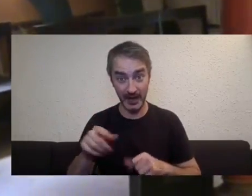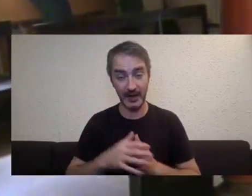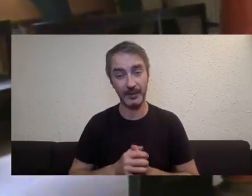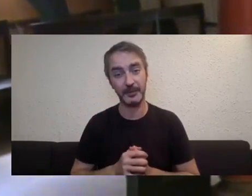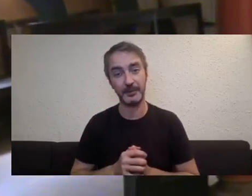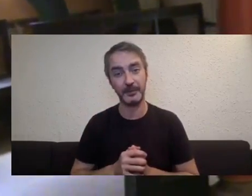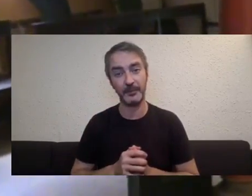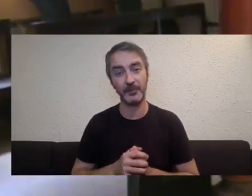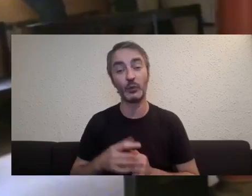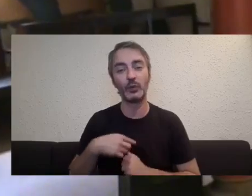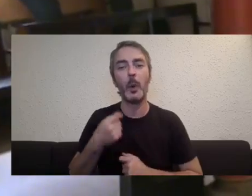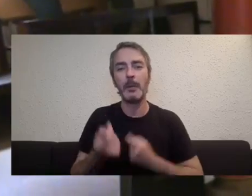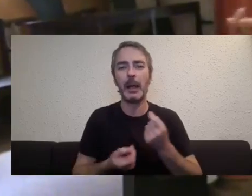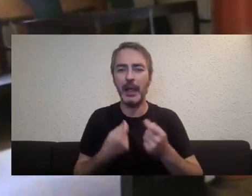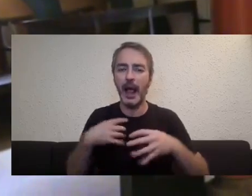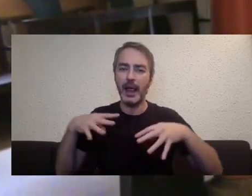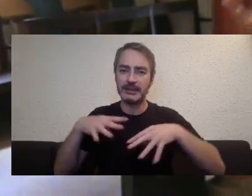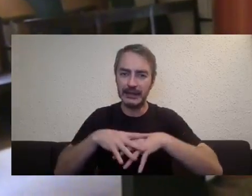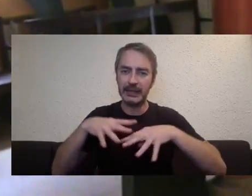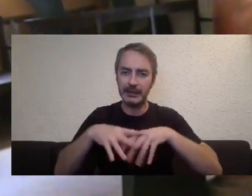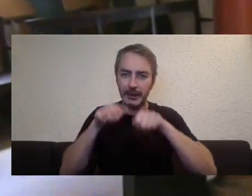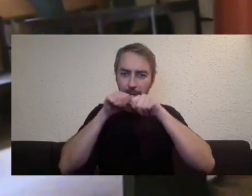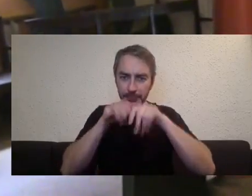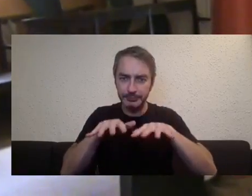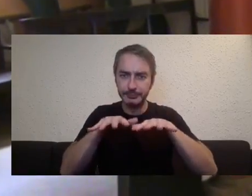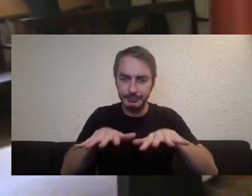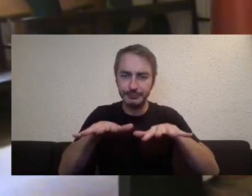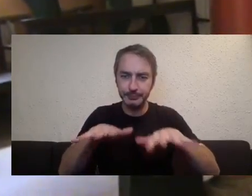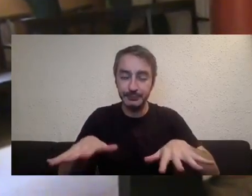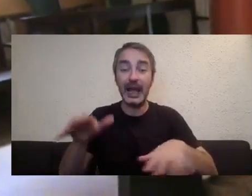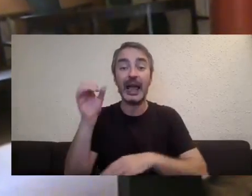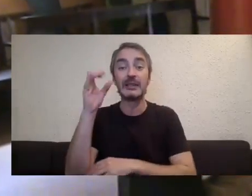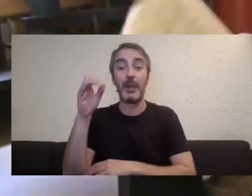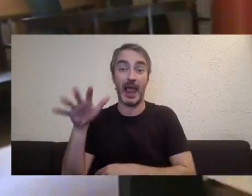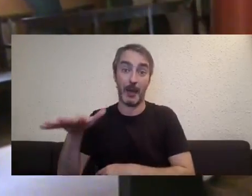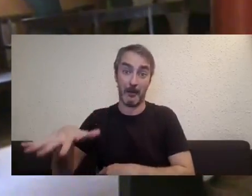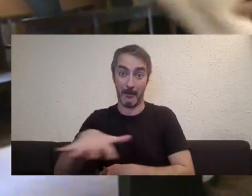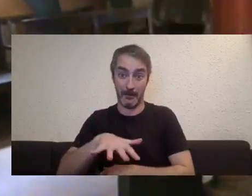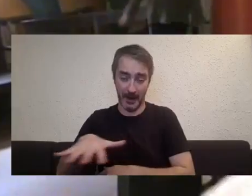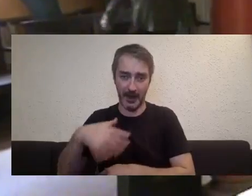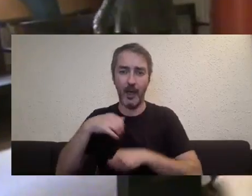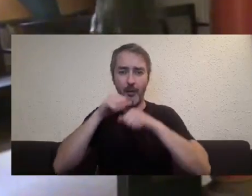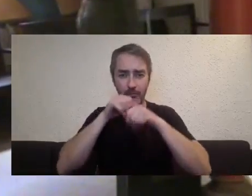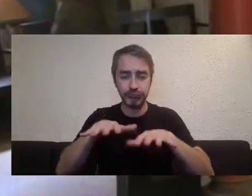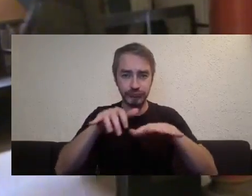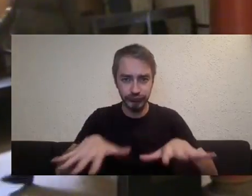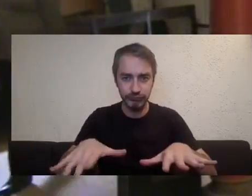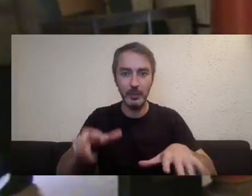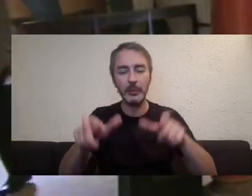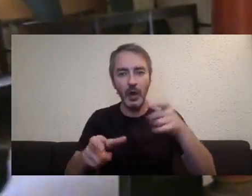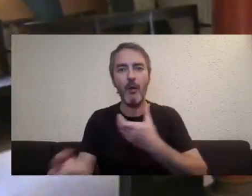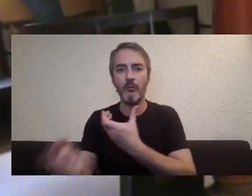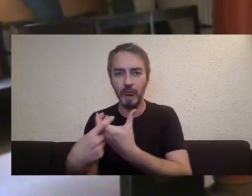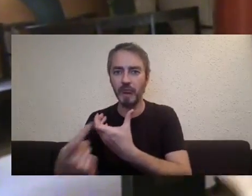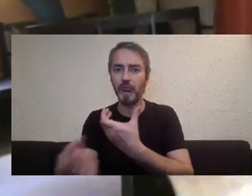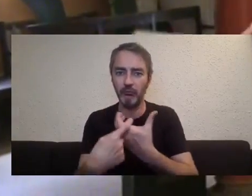d'octubre i de més, doncs vam fent que nosaltres anem teixint una xarxa que a través de l'assemblea de barri que comentàvem abans i de